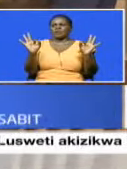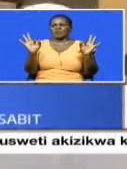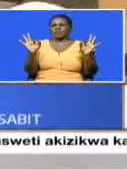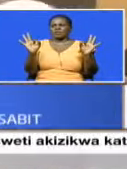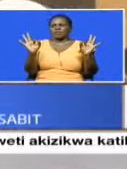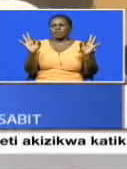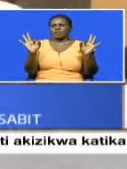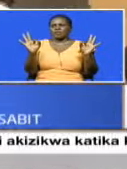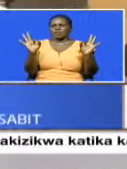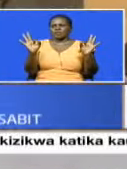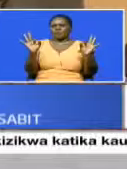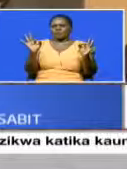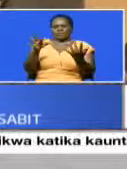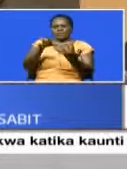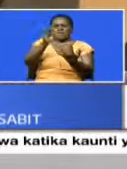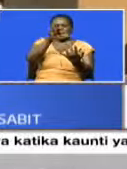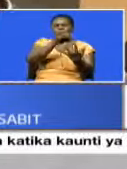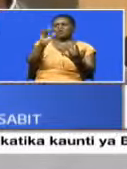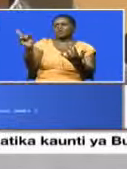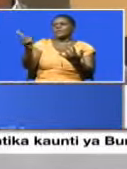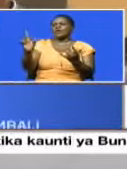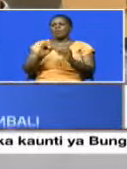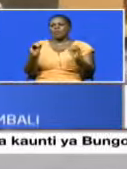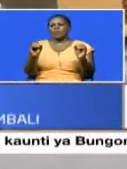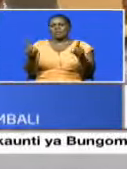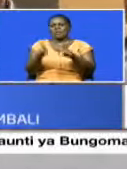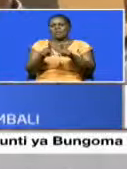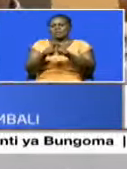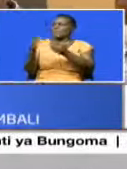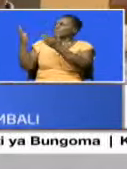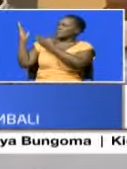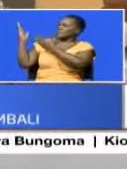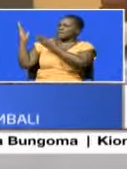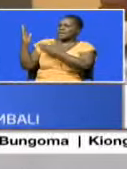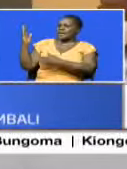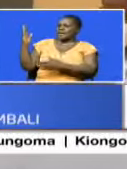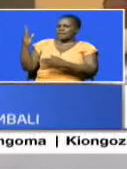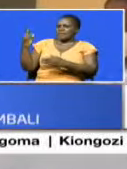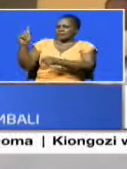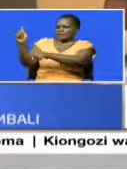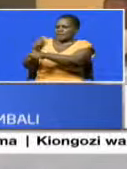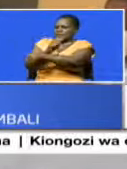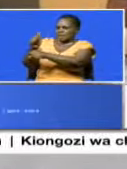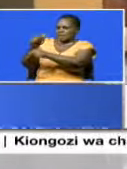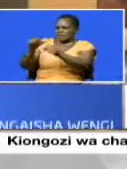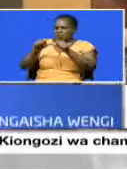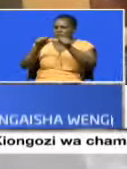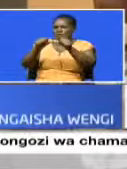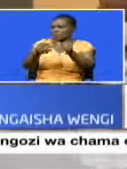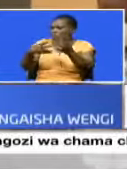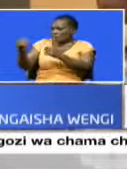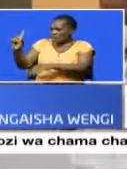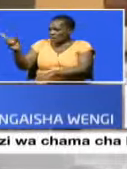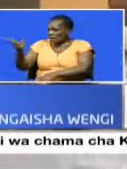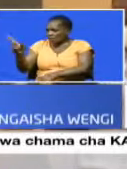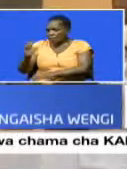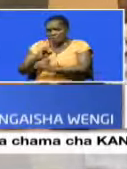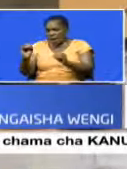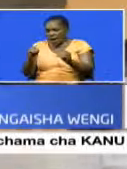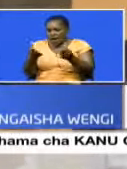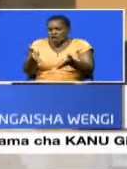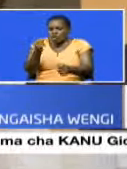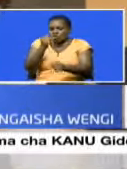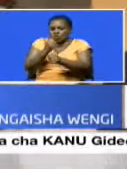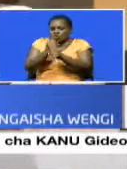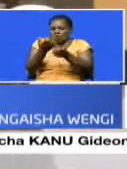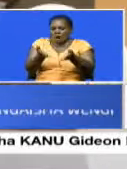hakuna haja wapeleke samples Nairobi. Hata hii kwa sababu training hiyo inaendelea, hii haitapelekwa kule Nairobi because